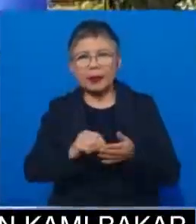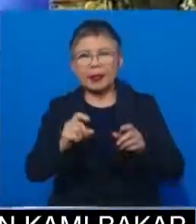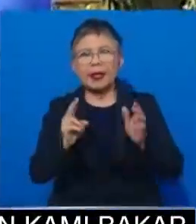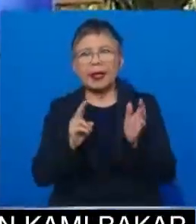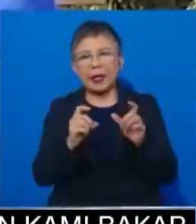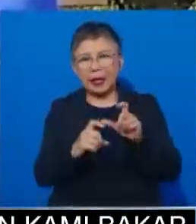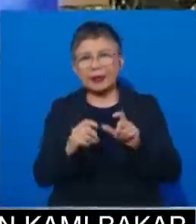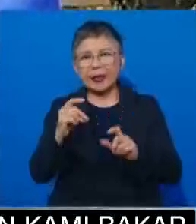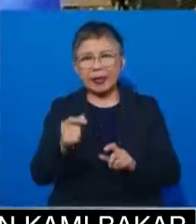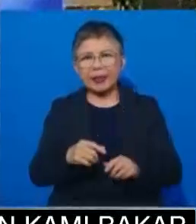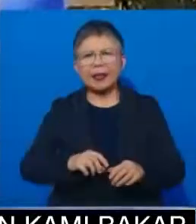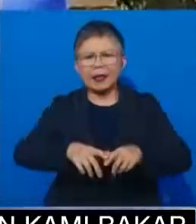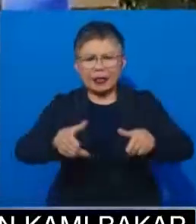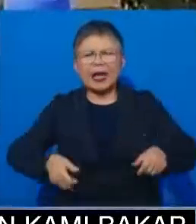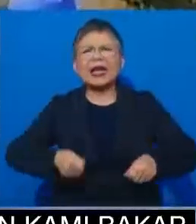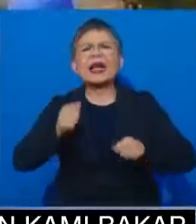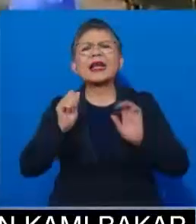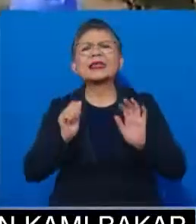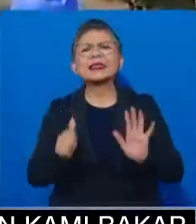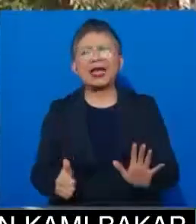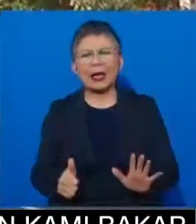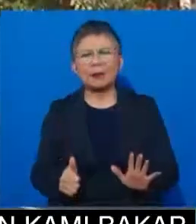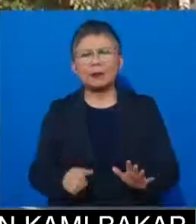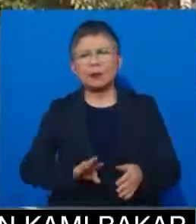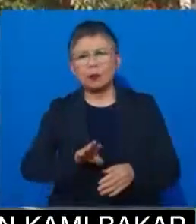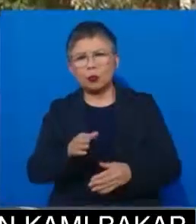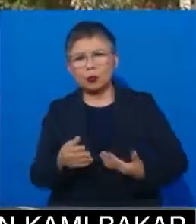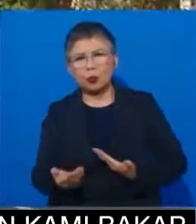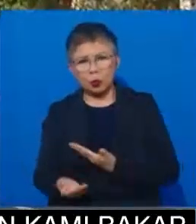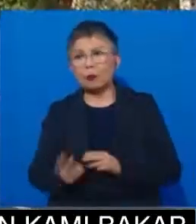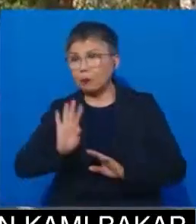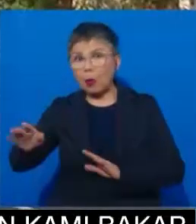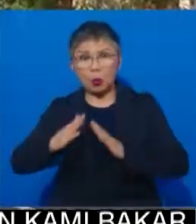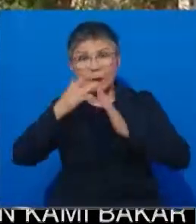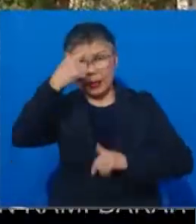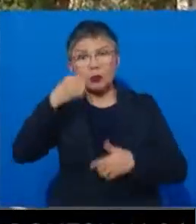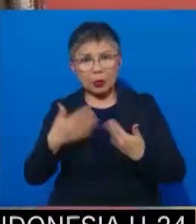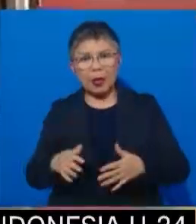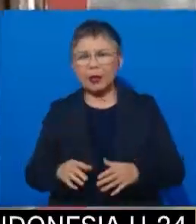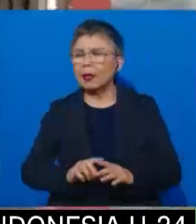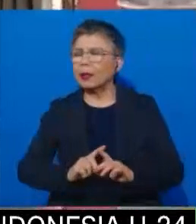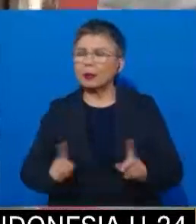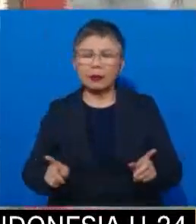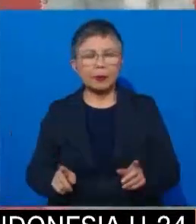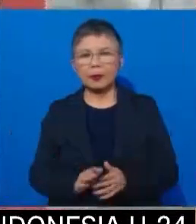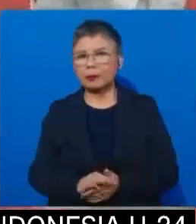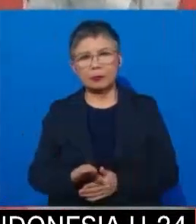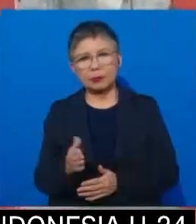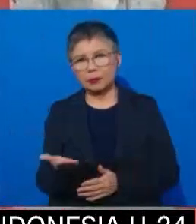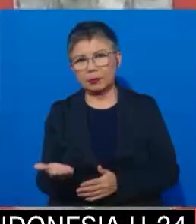SR, siswi kelas 6. Korban meninggal setelah sempat mendapat perawatan di Rumah Sakit Fatmawati, Jakarta